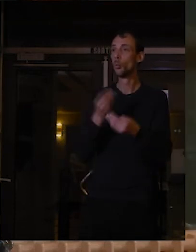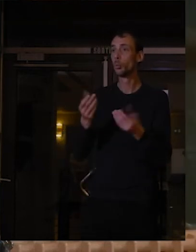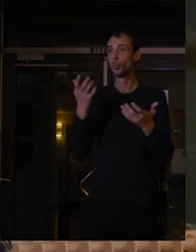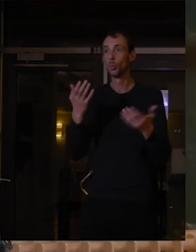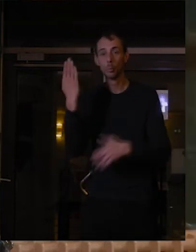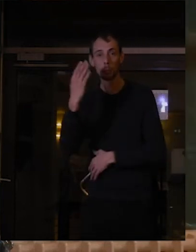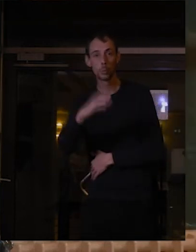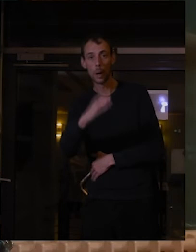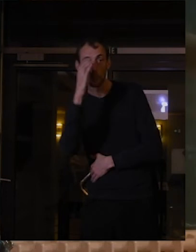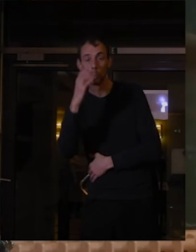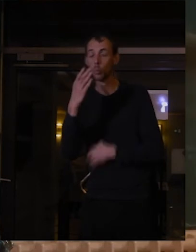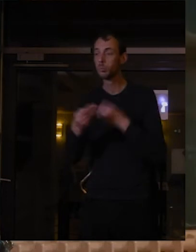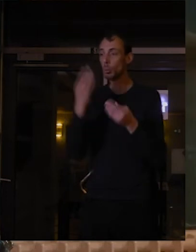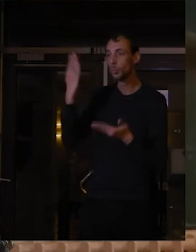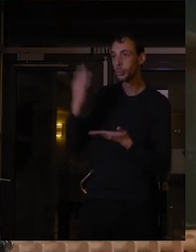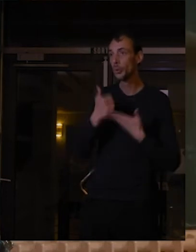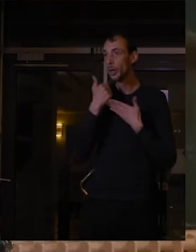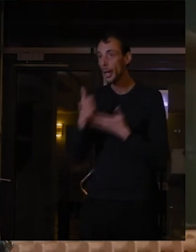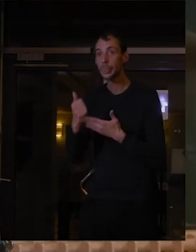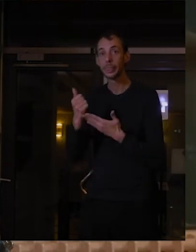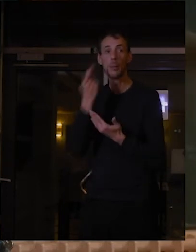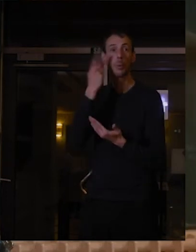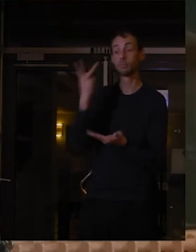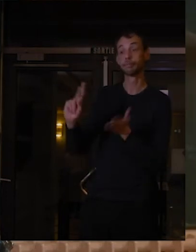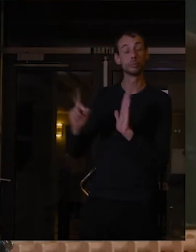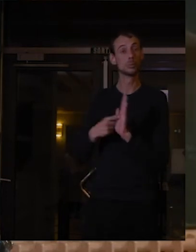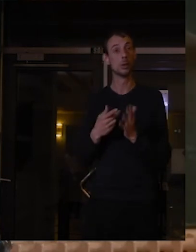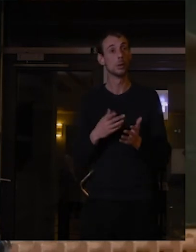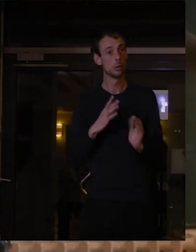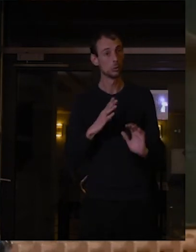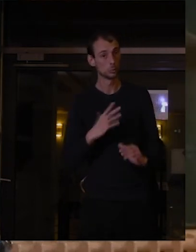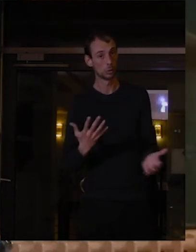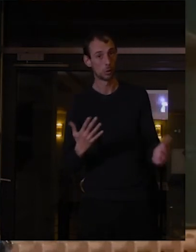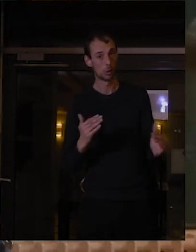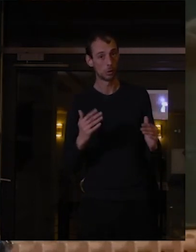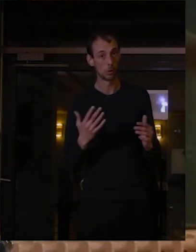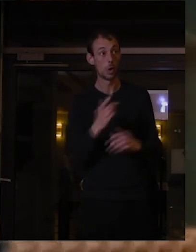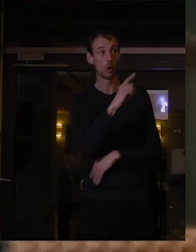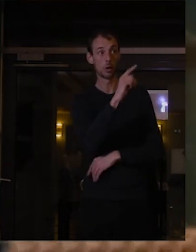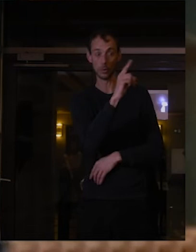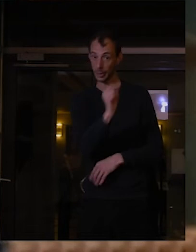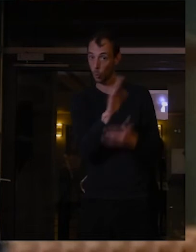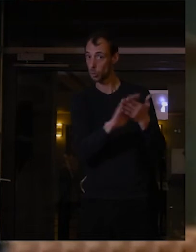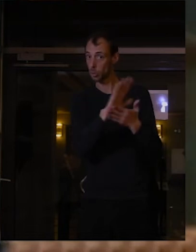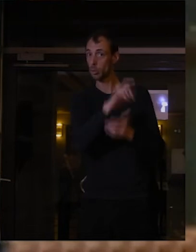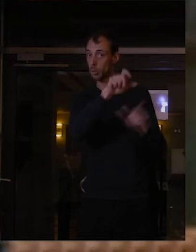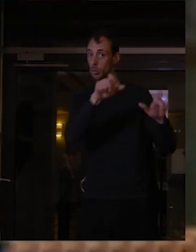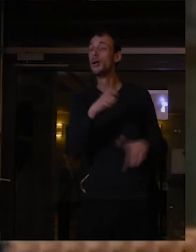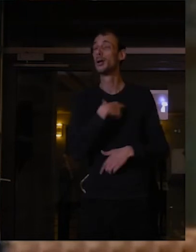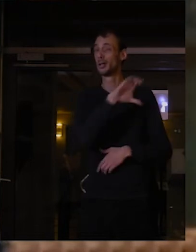écoute, être aidées pour leurs droits. Il y a quand même 100 avocats qui sont intervenus. Nous avons eu des permanences, on